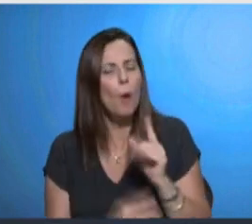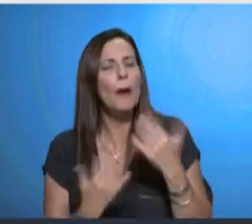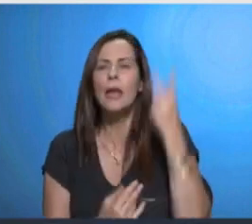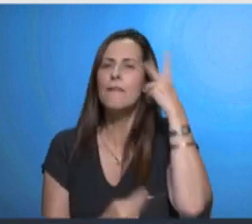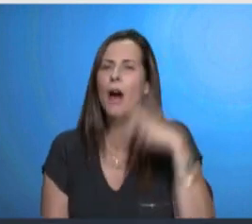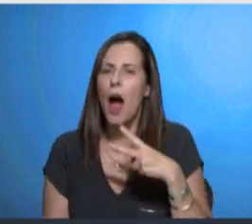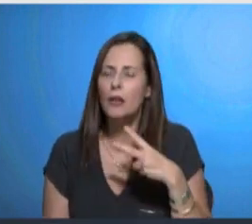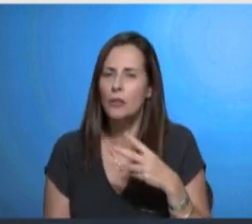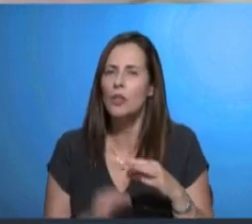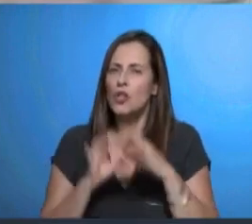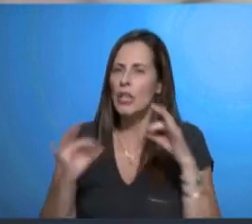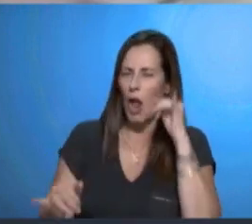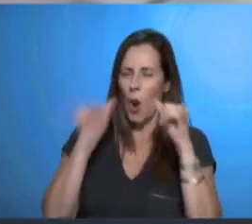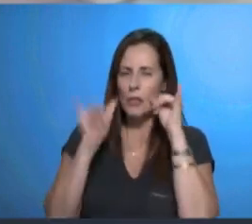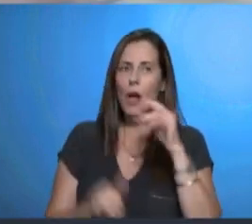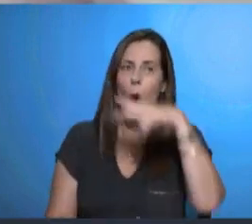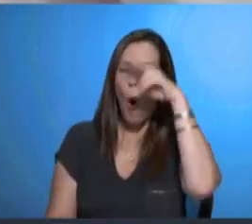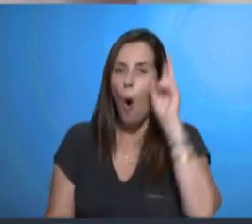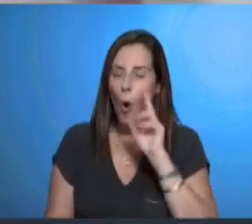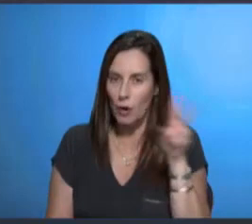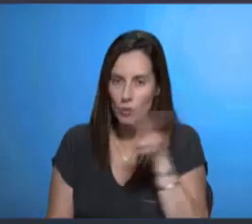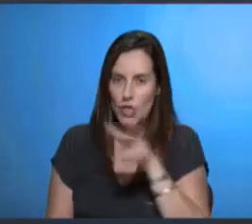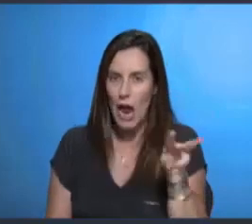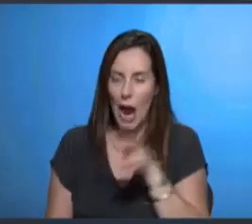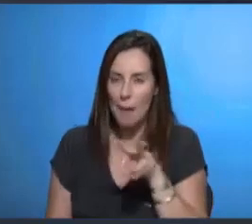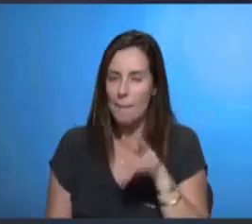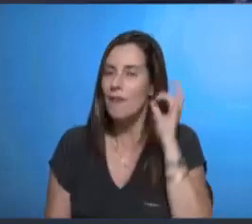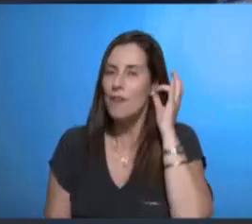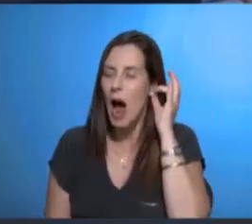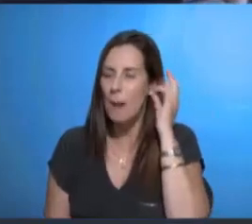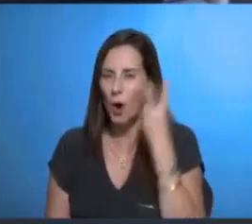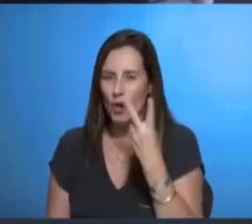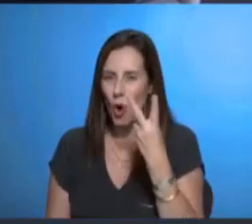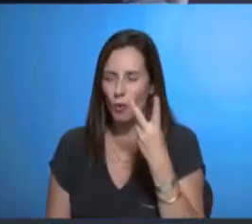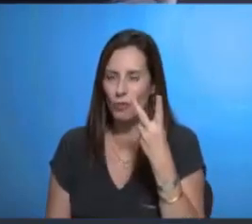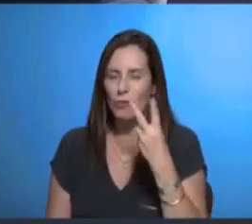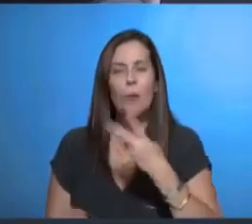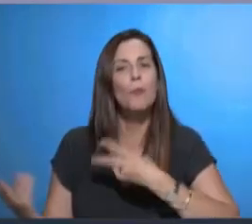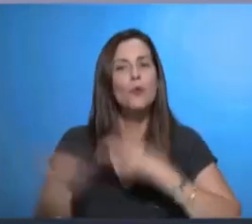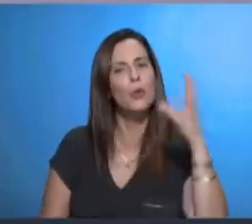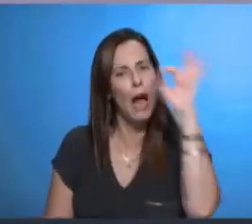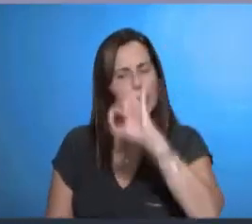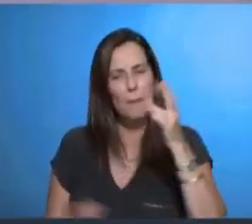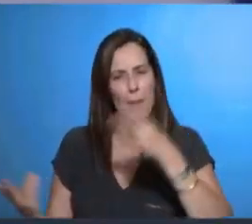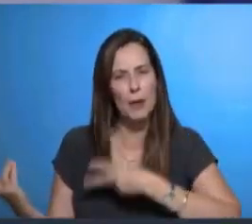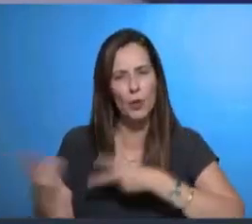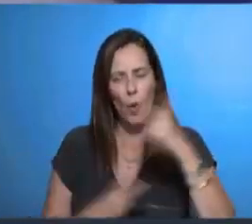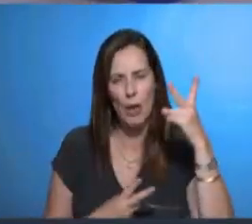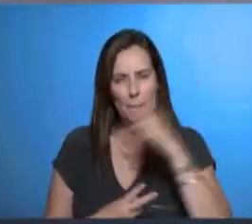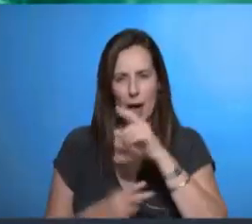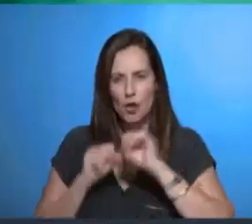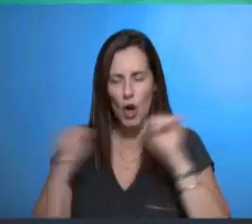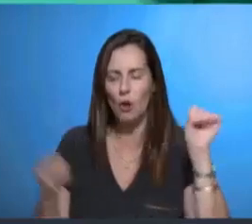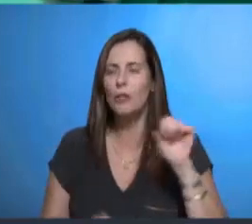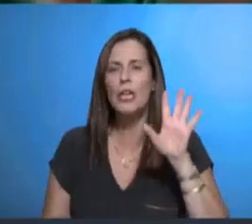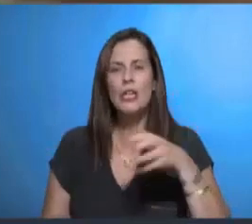הבנת? שהתחלו לצעוק. ההורים אהרון וריימונד והבנות אגם ואושר מאושפזים עדיין בבית החולים ברזילאי,